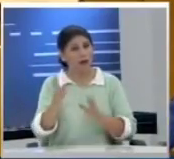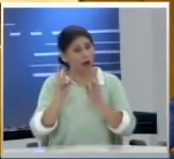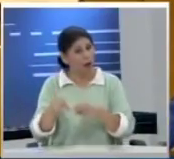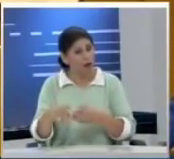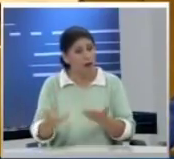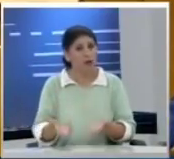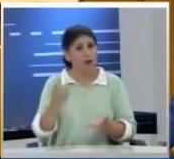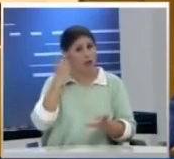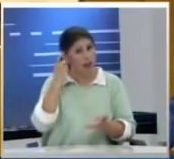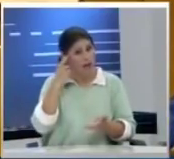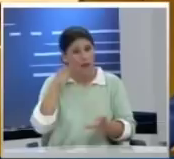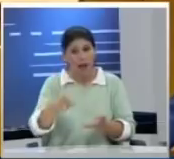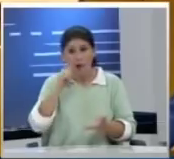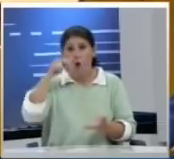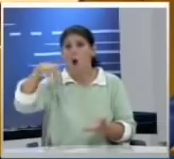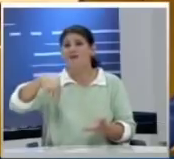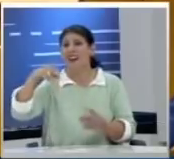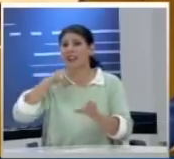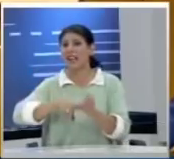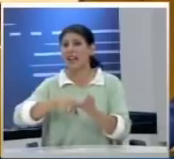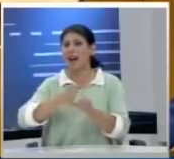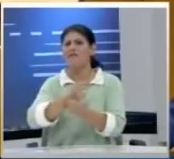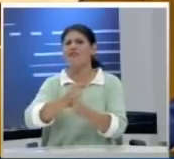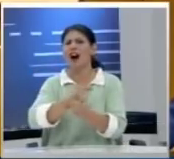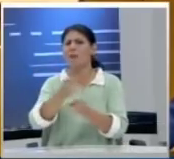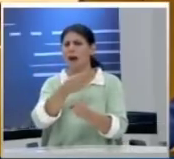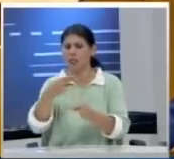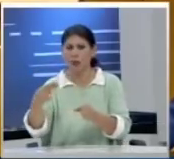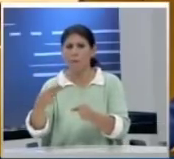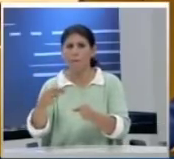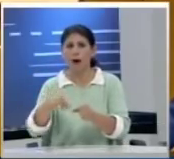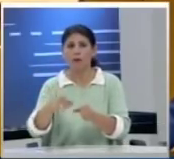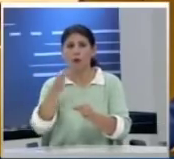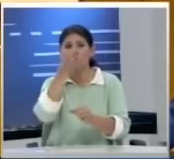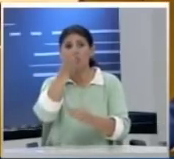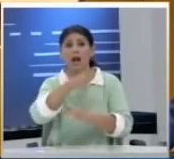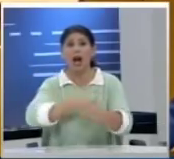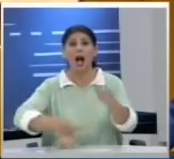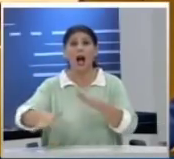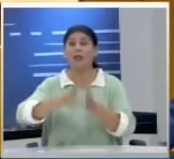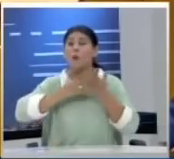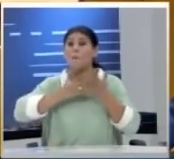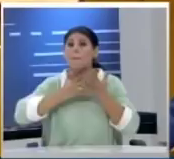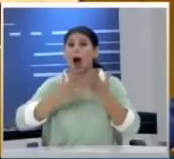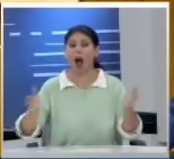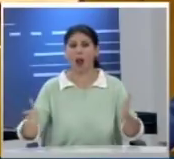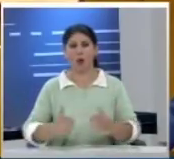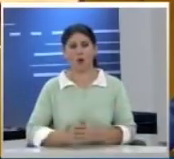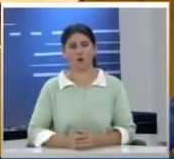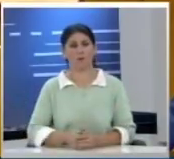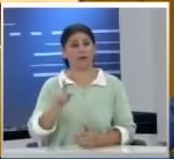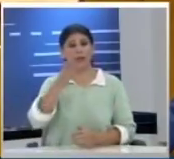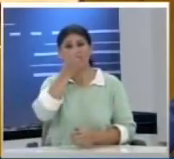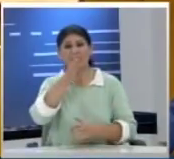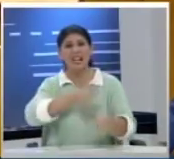από τα σημαντικότερα σκάνδαλα που έχει δει ο τόπος. Ποιο είναι το σκάνδαλο της Νοβάρτης? Το σκάνδαλο